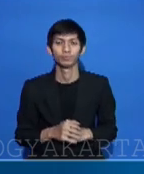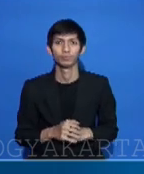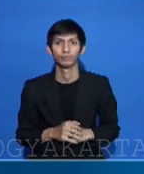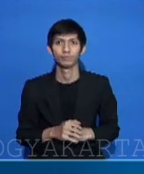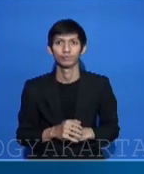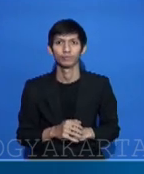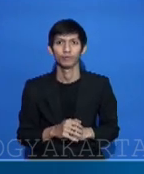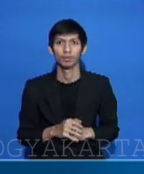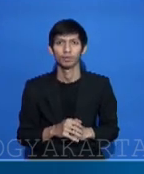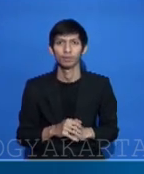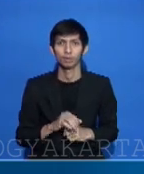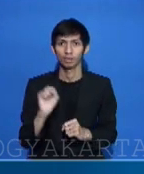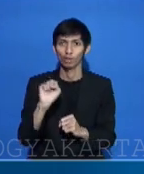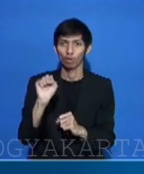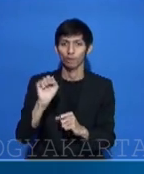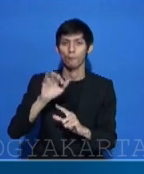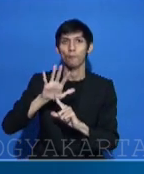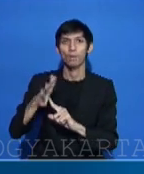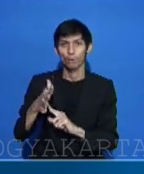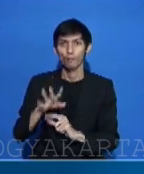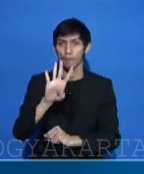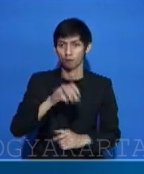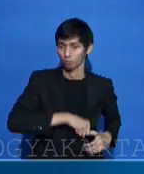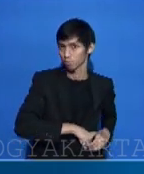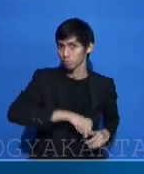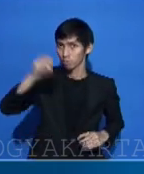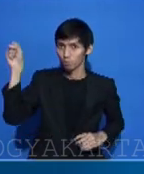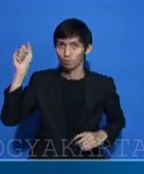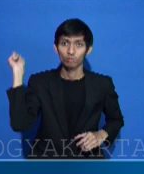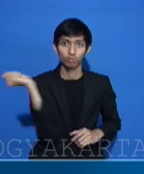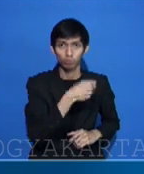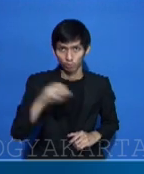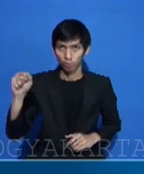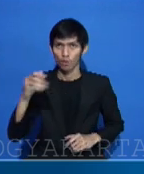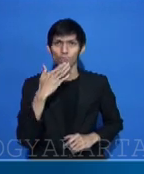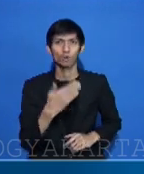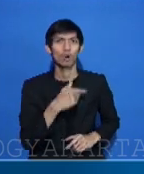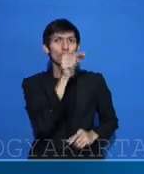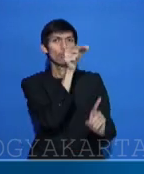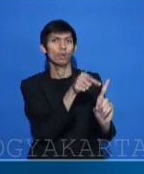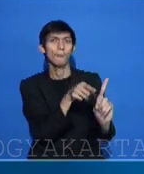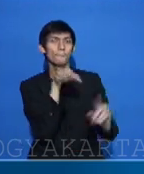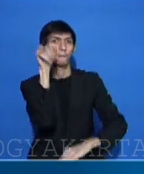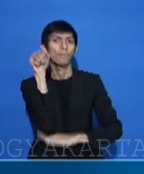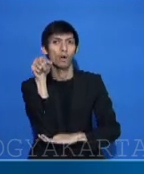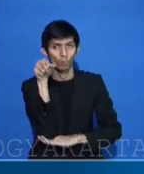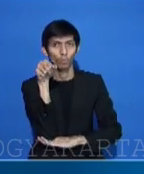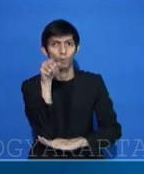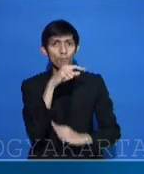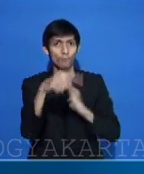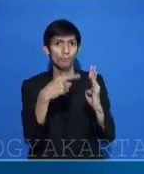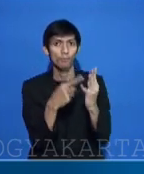Harjo, Sewon, Bantul. Ditemukan 4 buah senjata tajam jenis celurit yang salah satunya milik pelaku. Selain 4 senjata